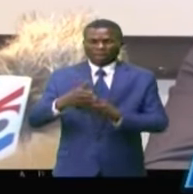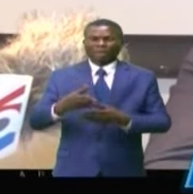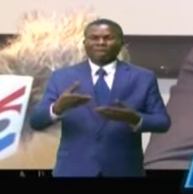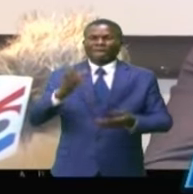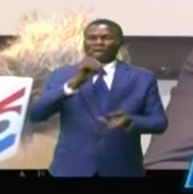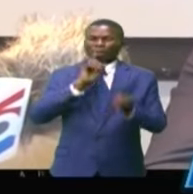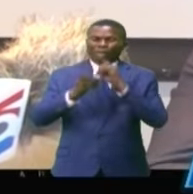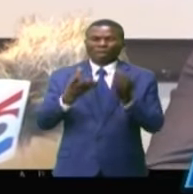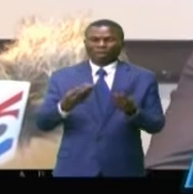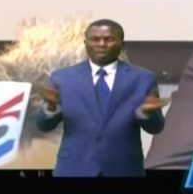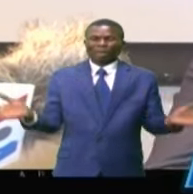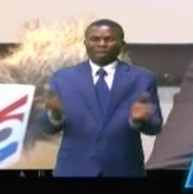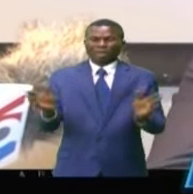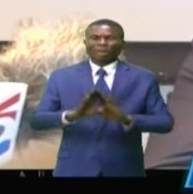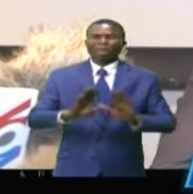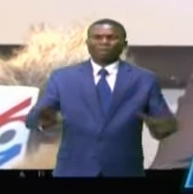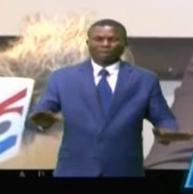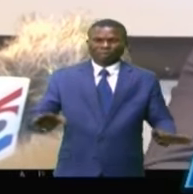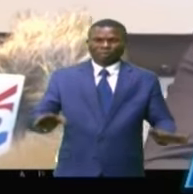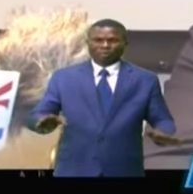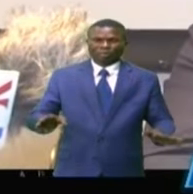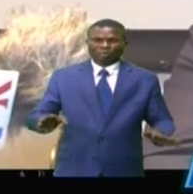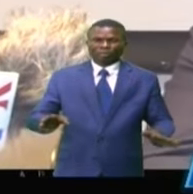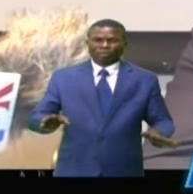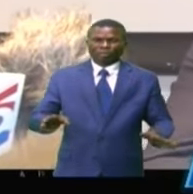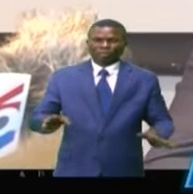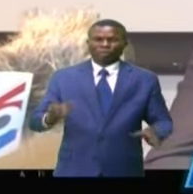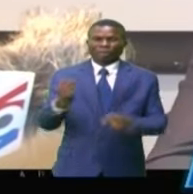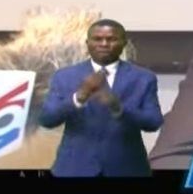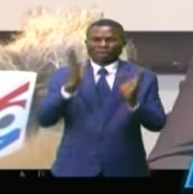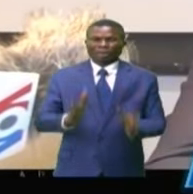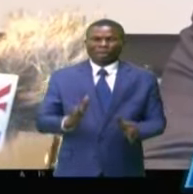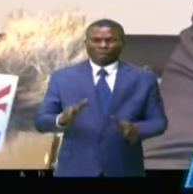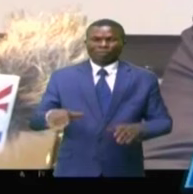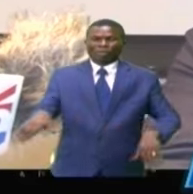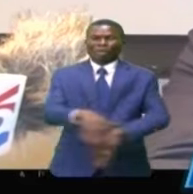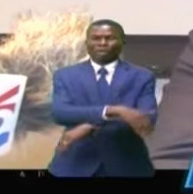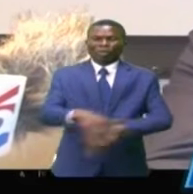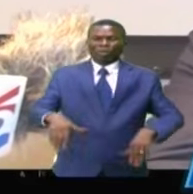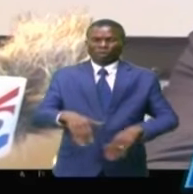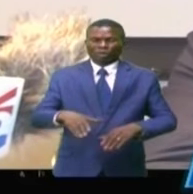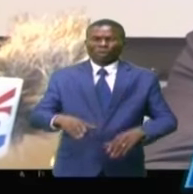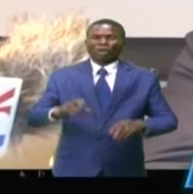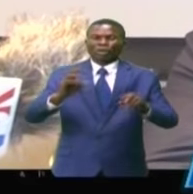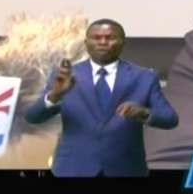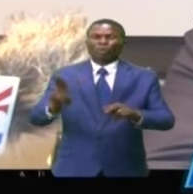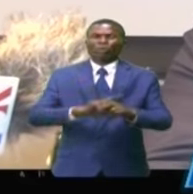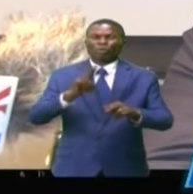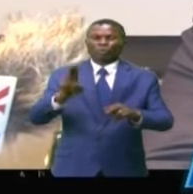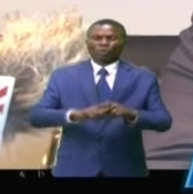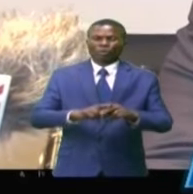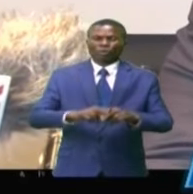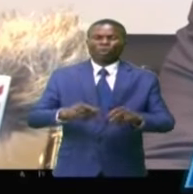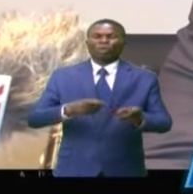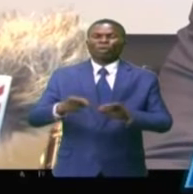échanges. Renforcement des capacités des agents de services frontaliers, mise en œuvre du régime commercial